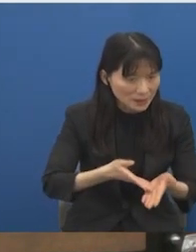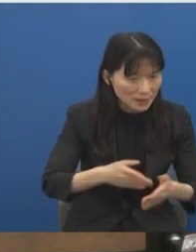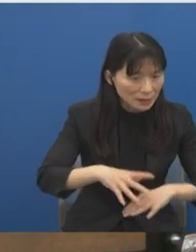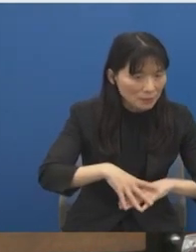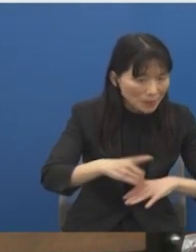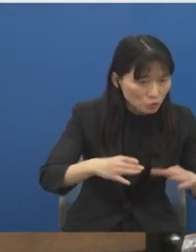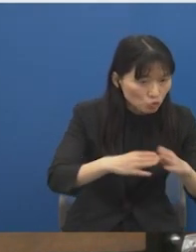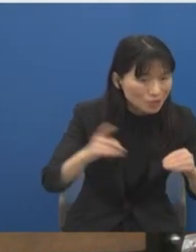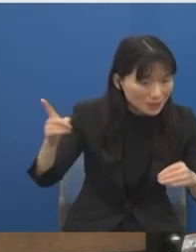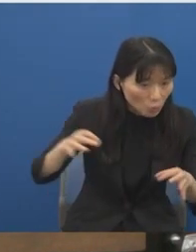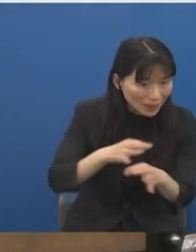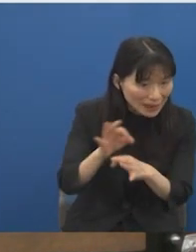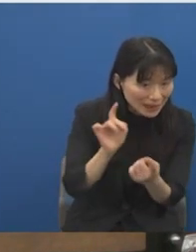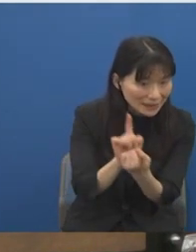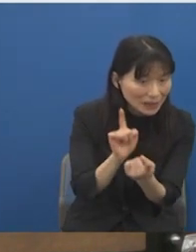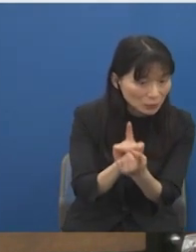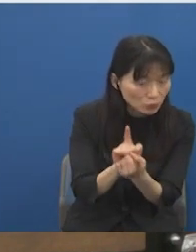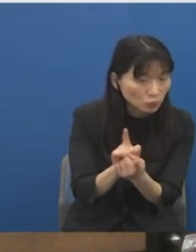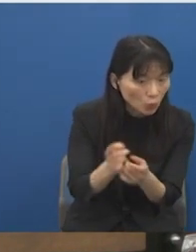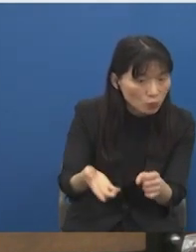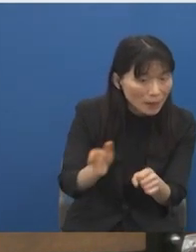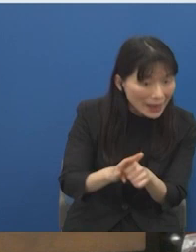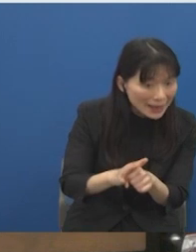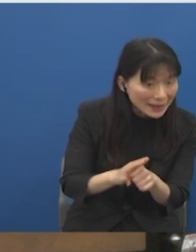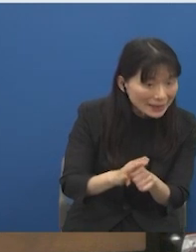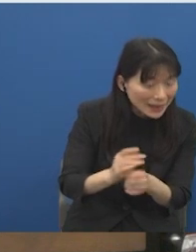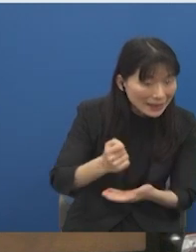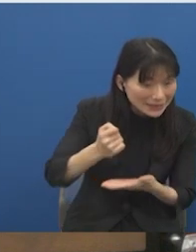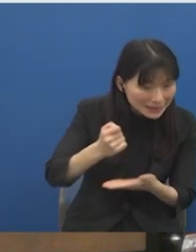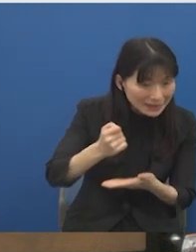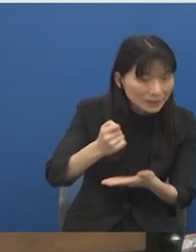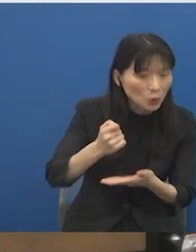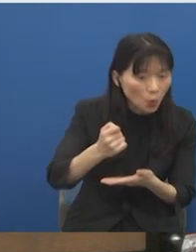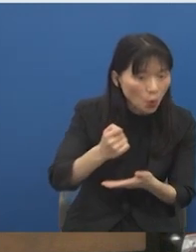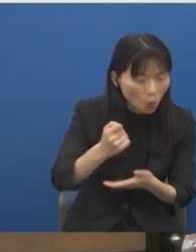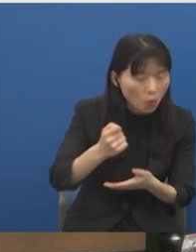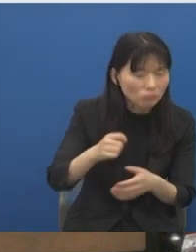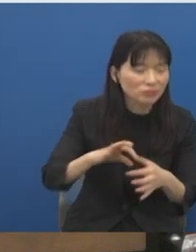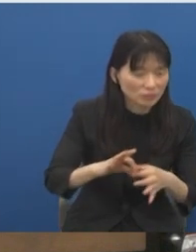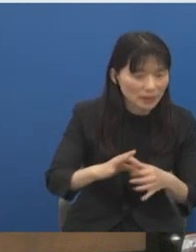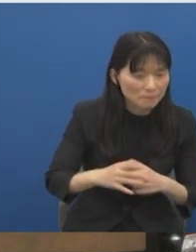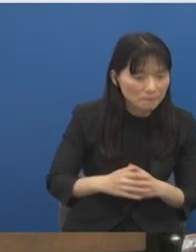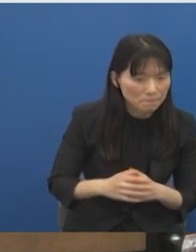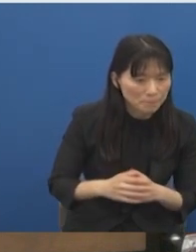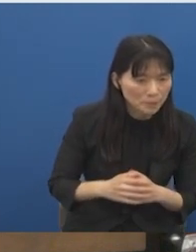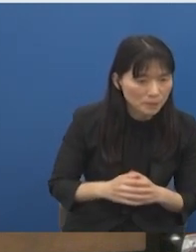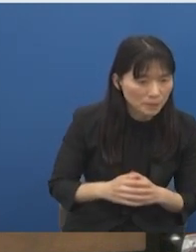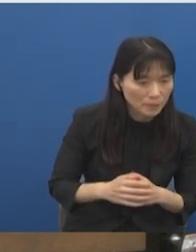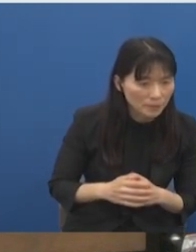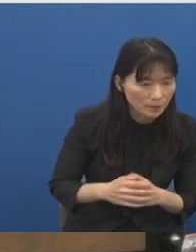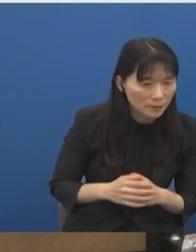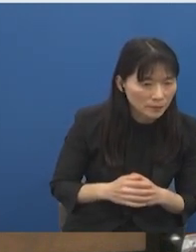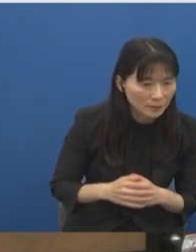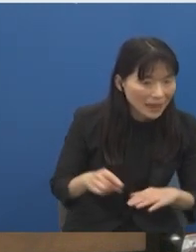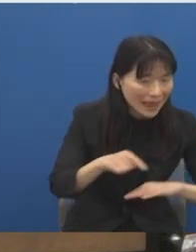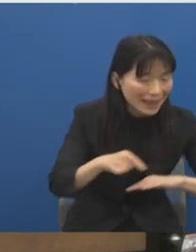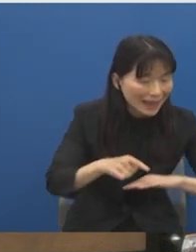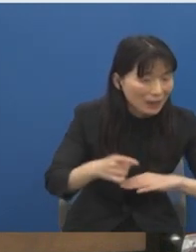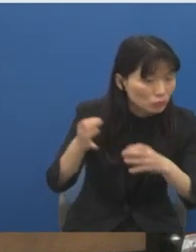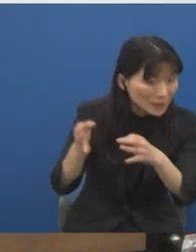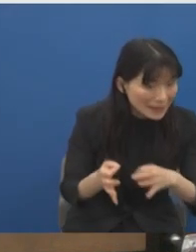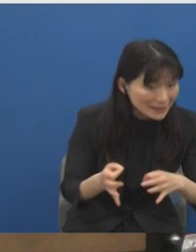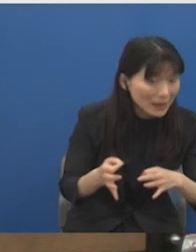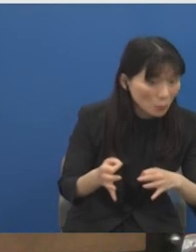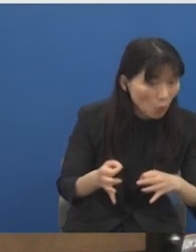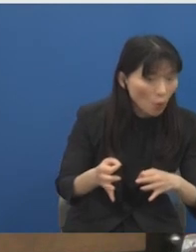国の経済対策等を踏まえた市民生活のさらなる向上についてであります。はじめに、定額減税の恩恵